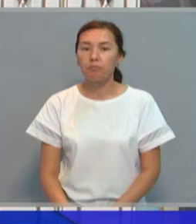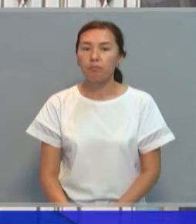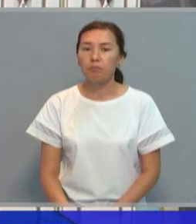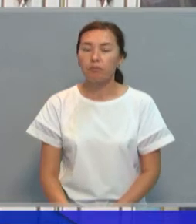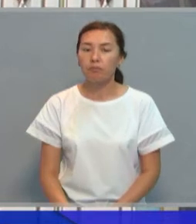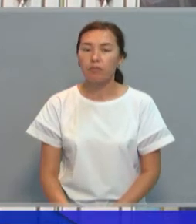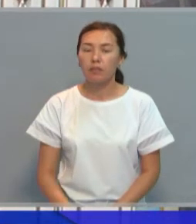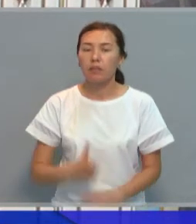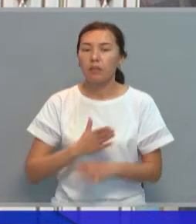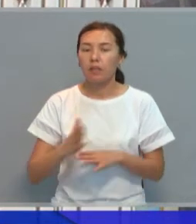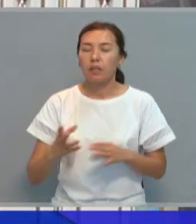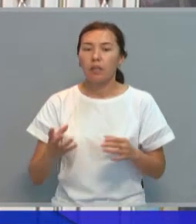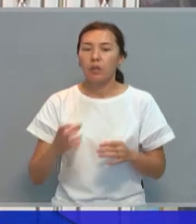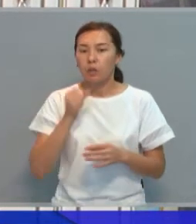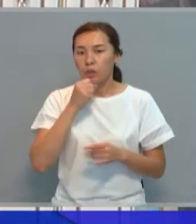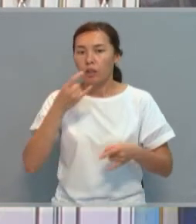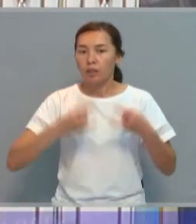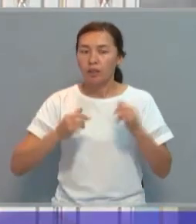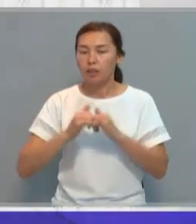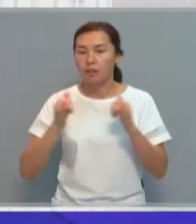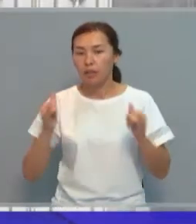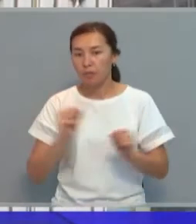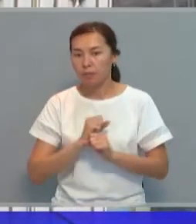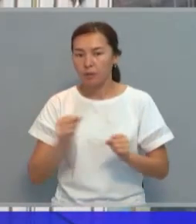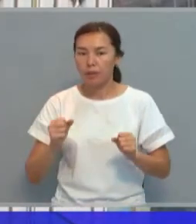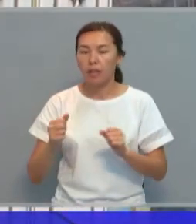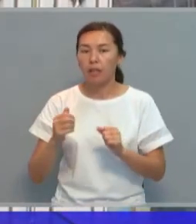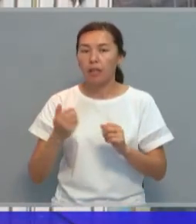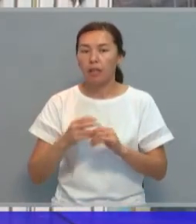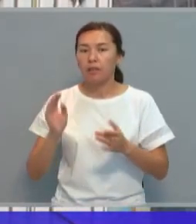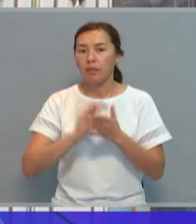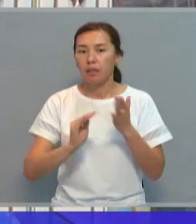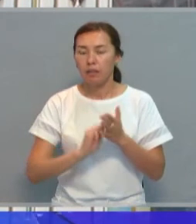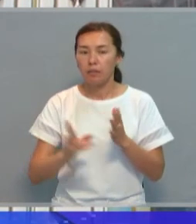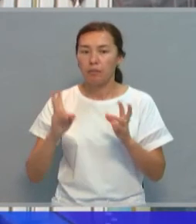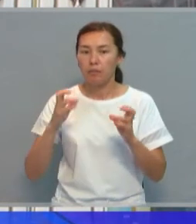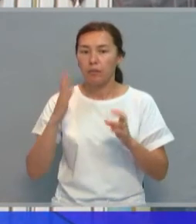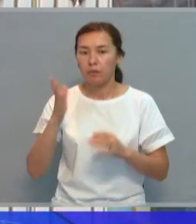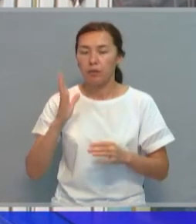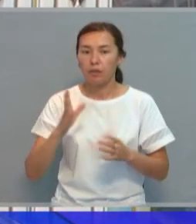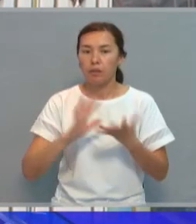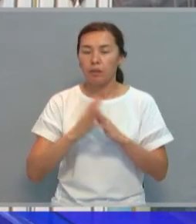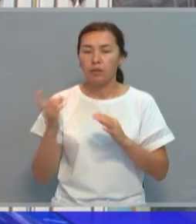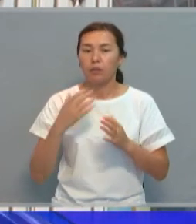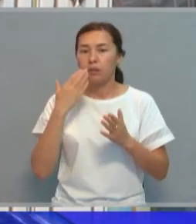Жалпы бізде салалық журналистика осы жаққа қатты дамымай келедір негізі. Барлық тақырып жазғанмен ішінде бір тақырып сенде жүру керек. Ауыл шаруашылығын